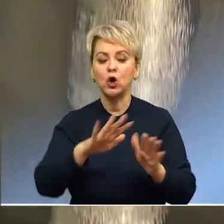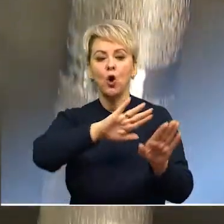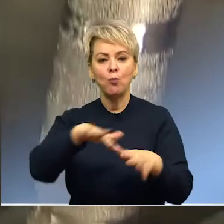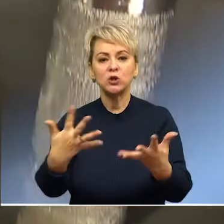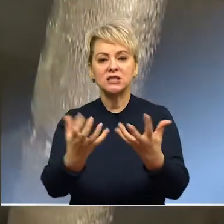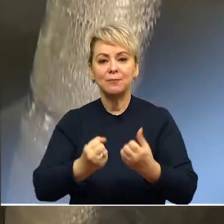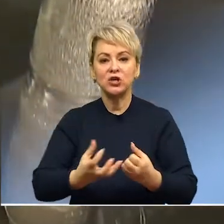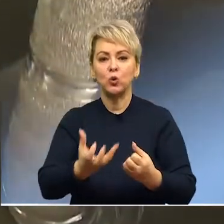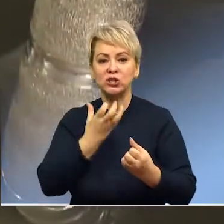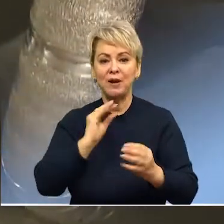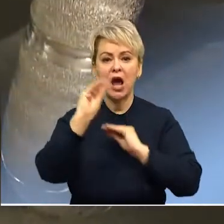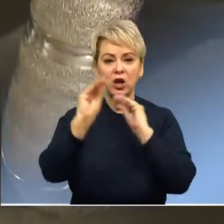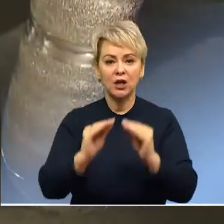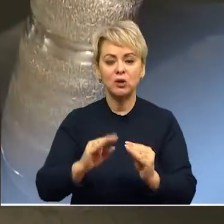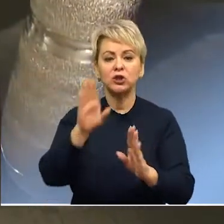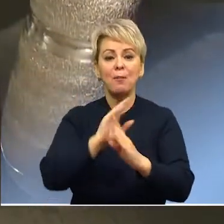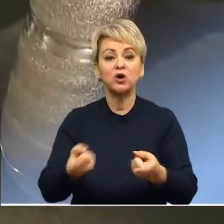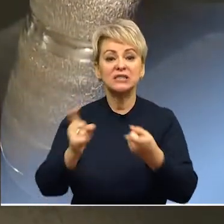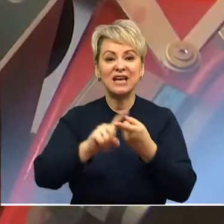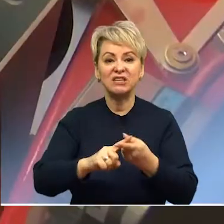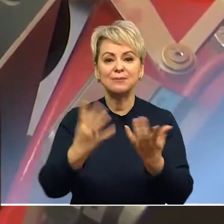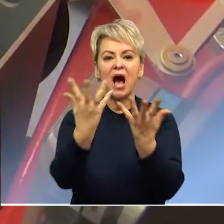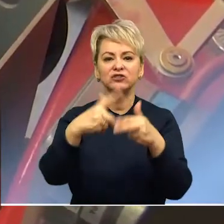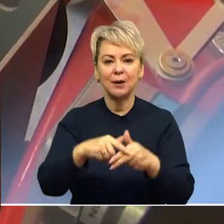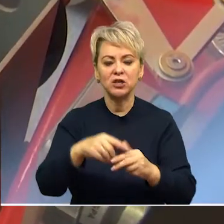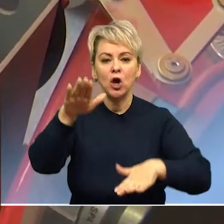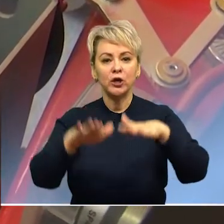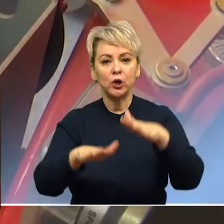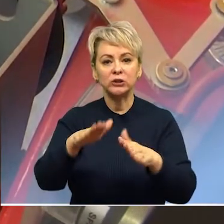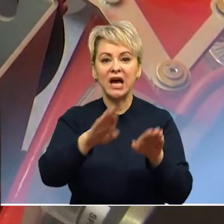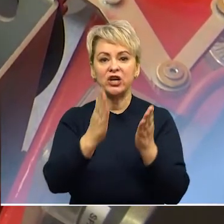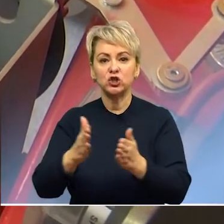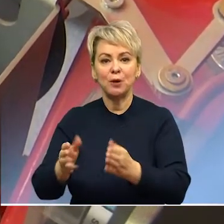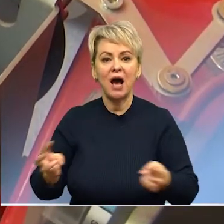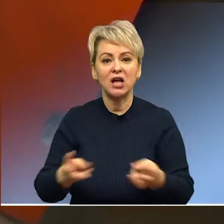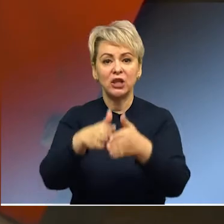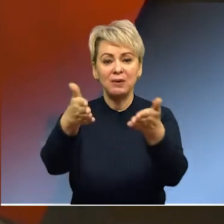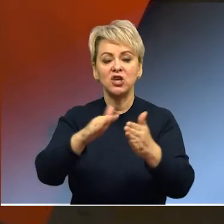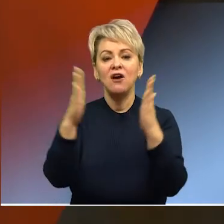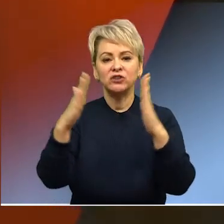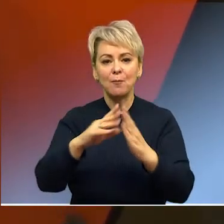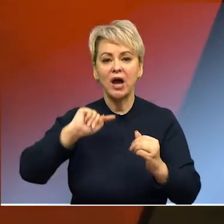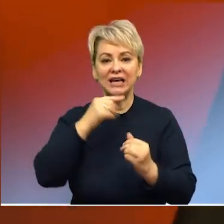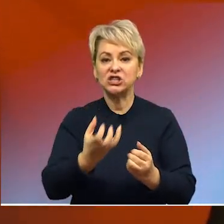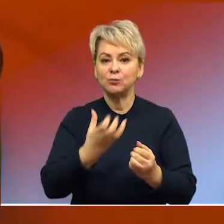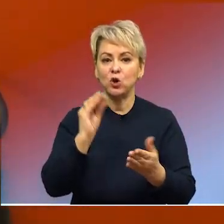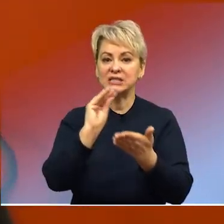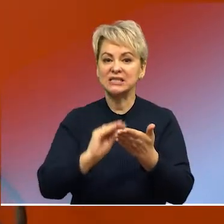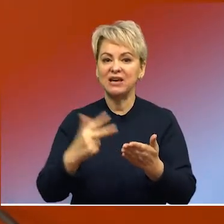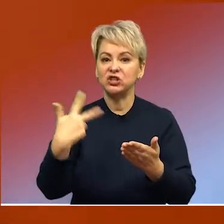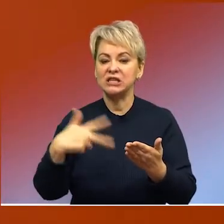После применения утепляющих элементов, погодозависимой автоматики, регулируемого режима отопления в домах, экономия тепла